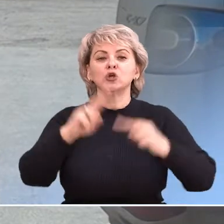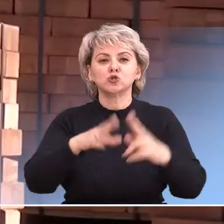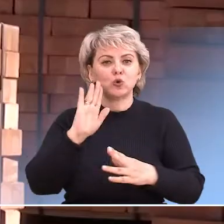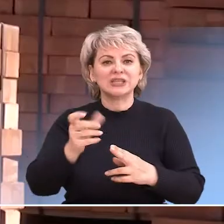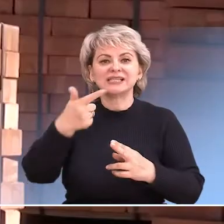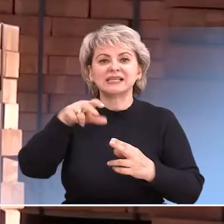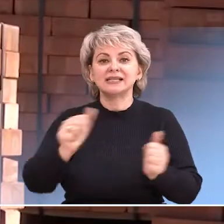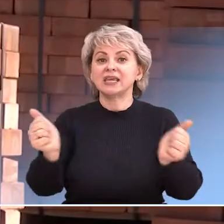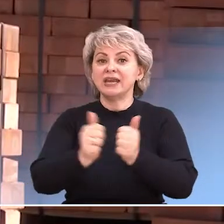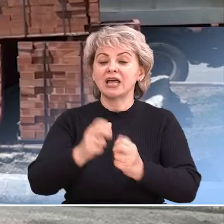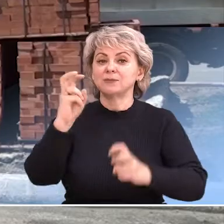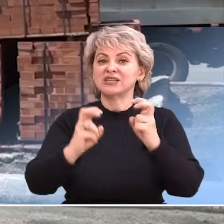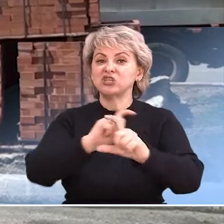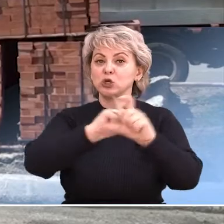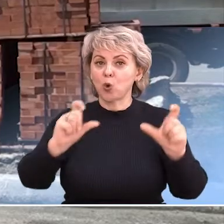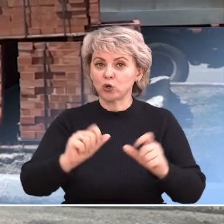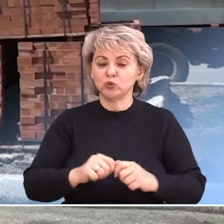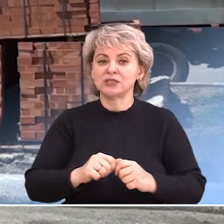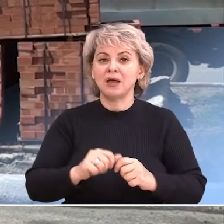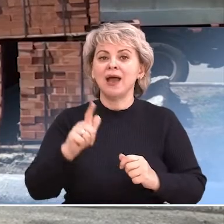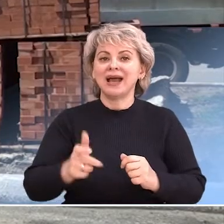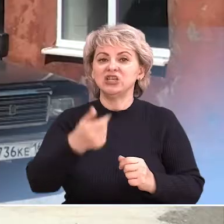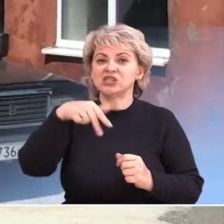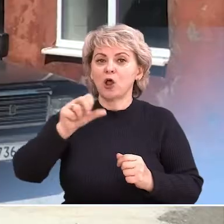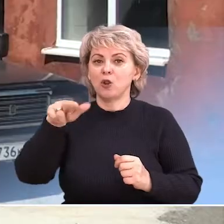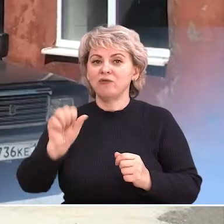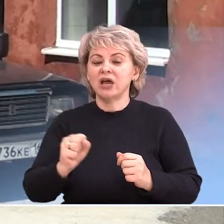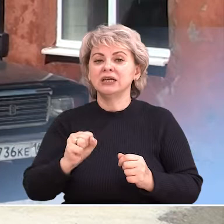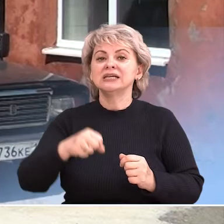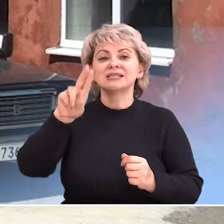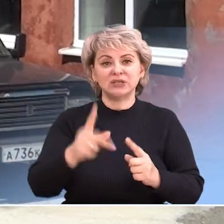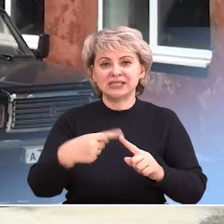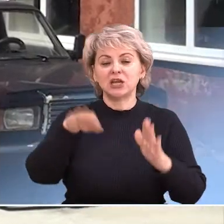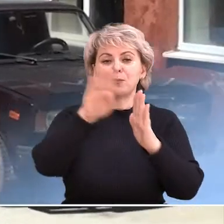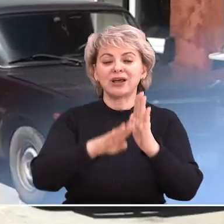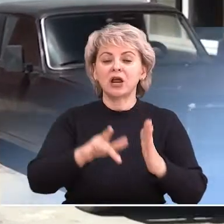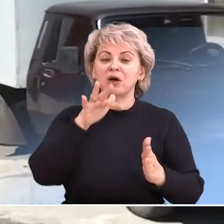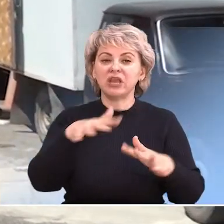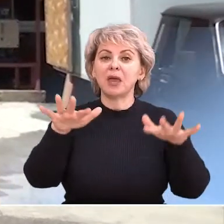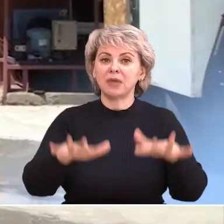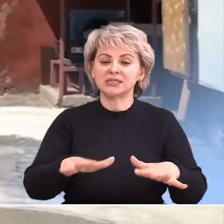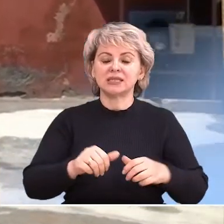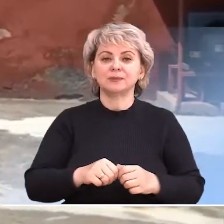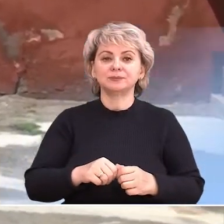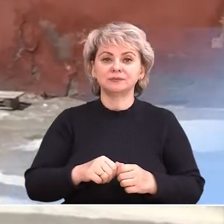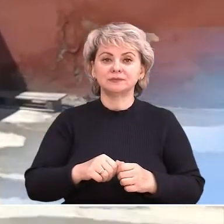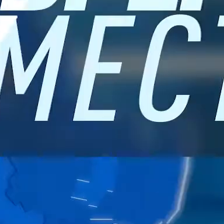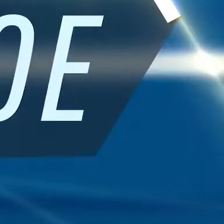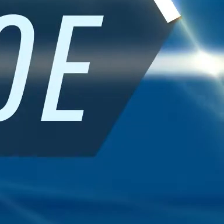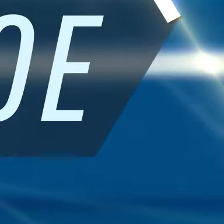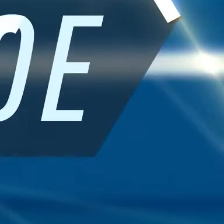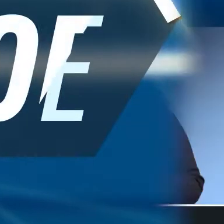сыров. Строить будут в Сальске рядом с заводским корпусом. Галина Соколова, Артем Мирошников. Специально для программы «Время